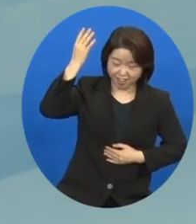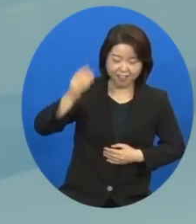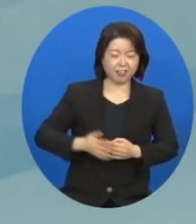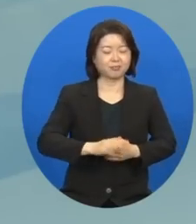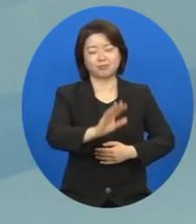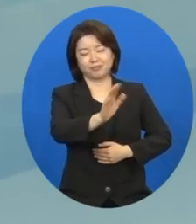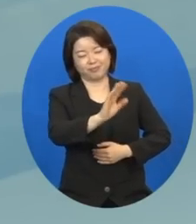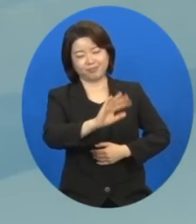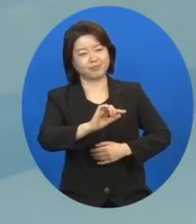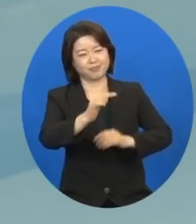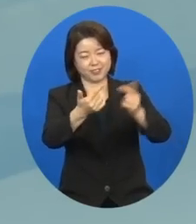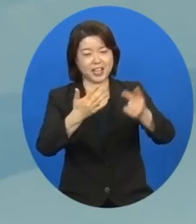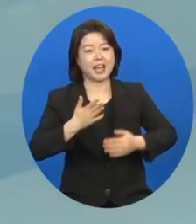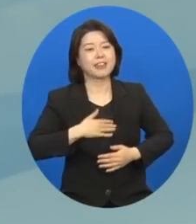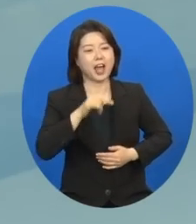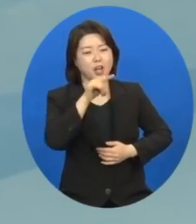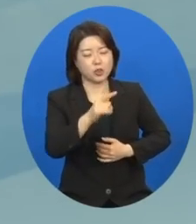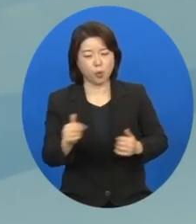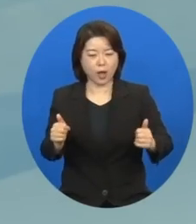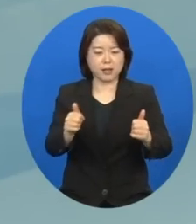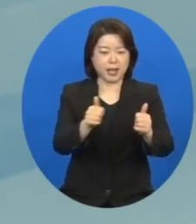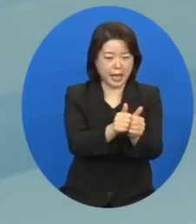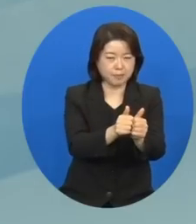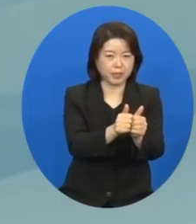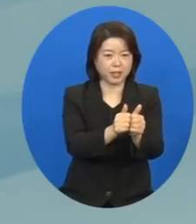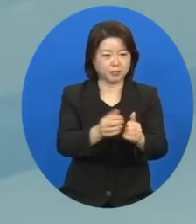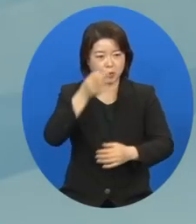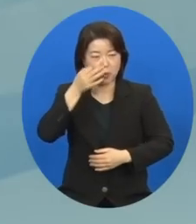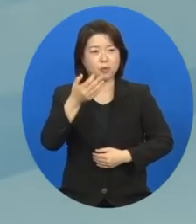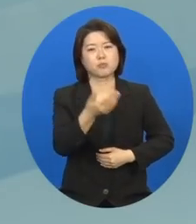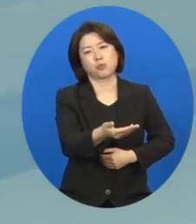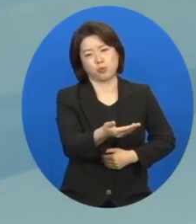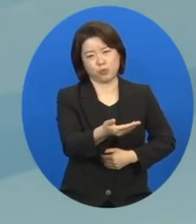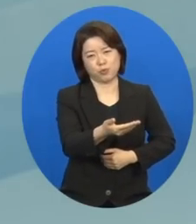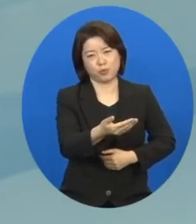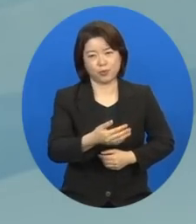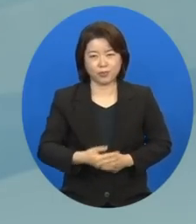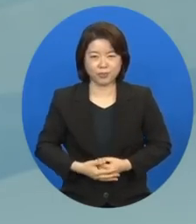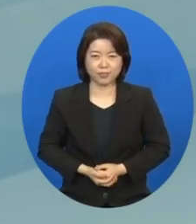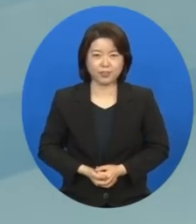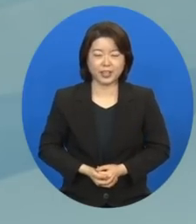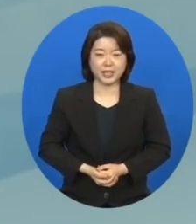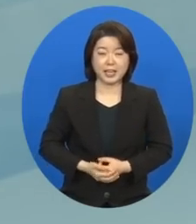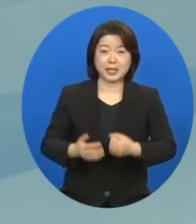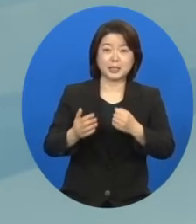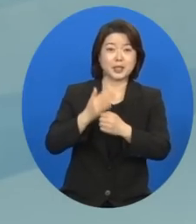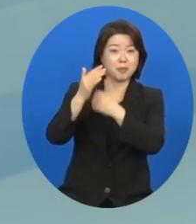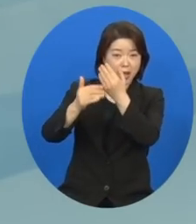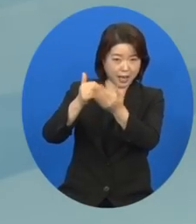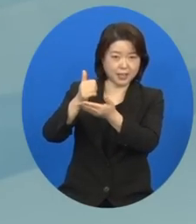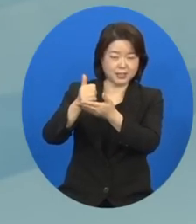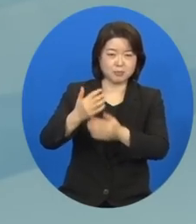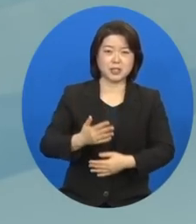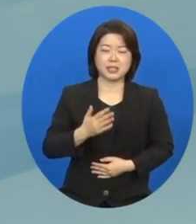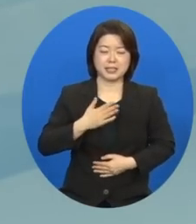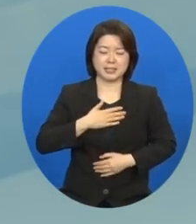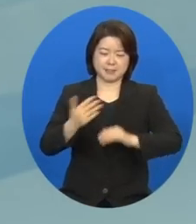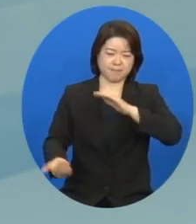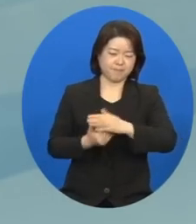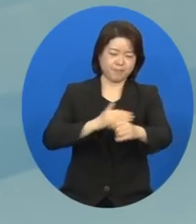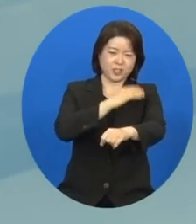아니다. 나는 바로 너와 함께 있다는 것을 보여주시는 거예요. 그래서 하나님께서 자신이